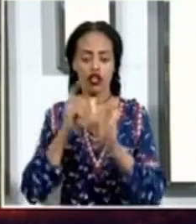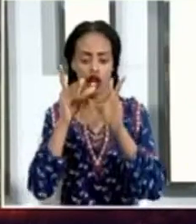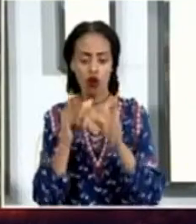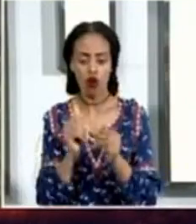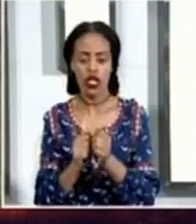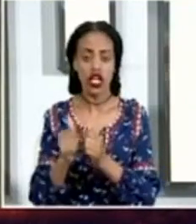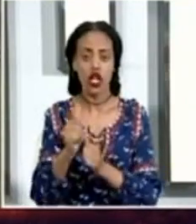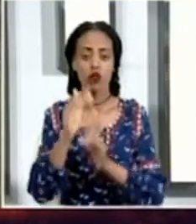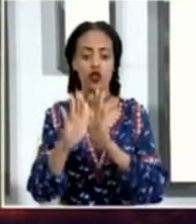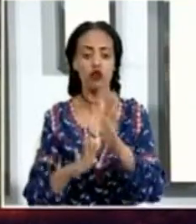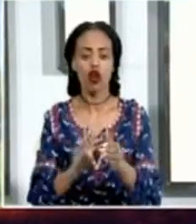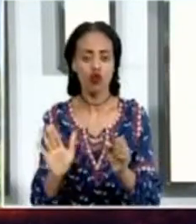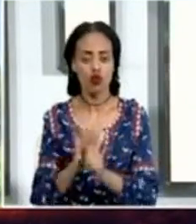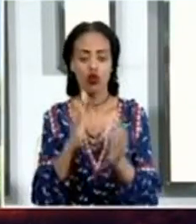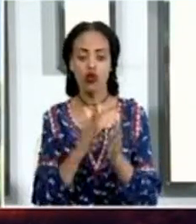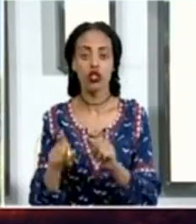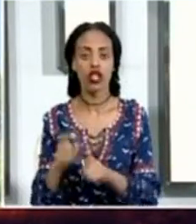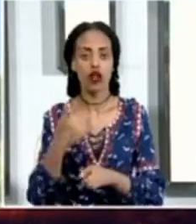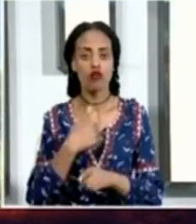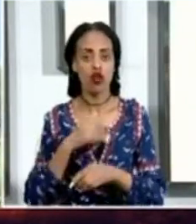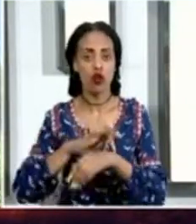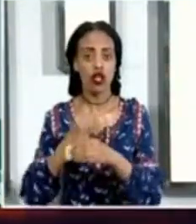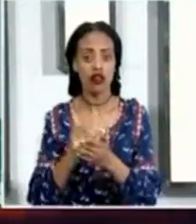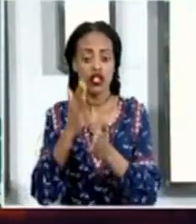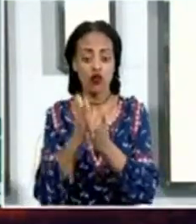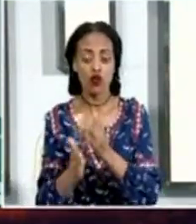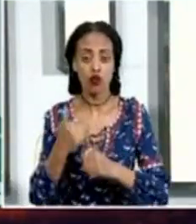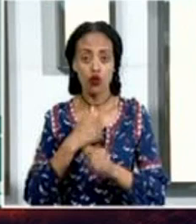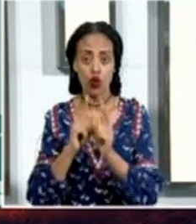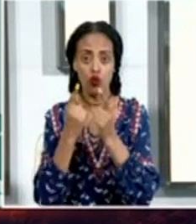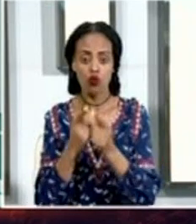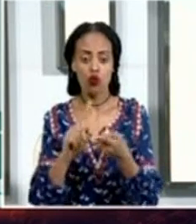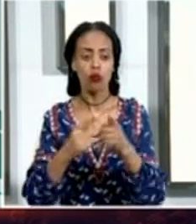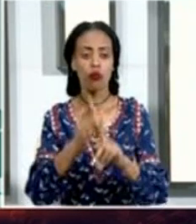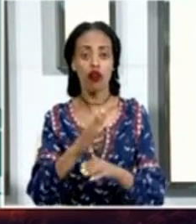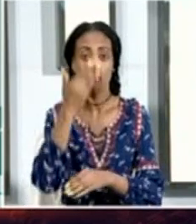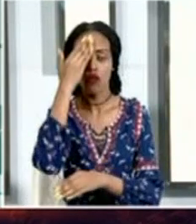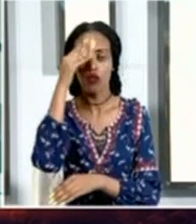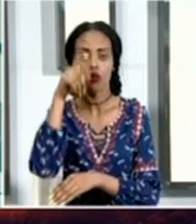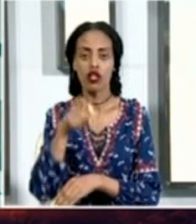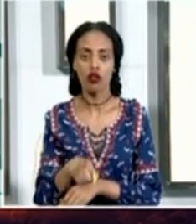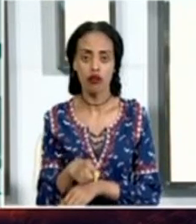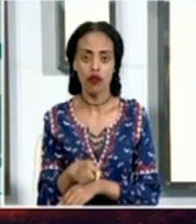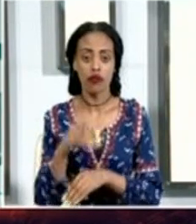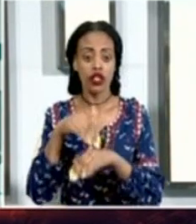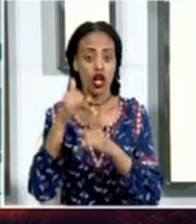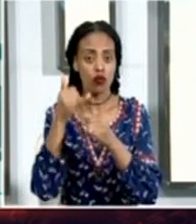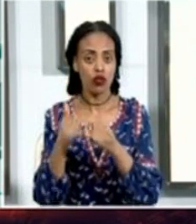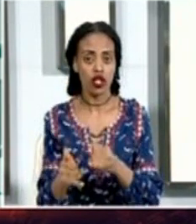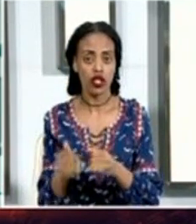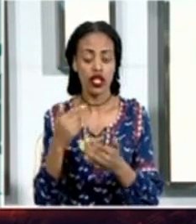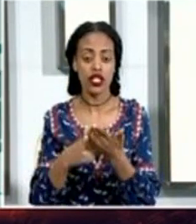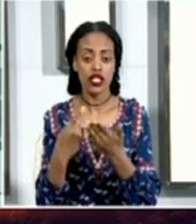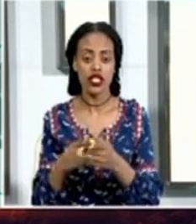ንቅድሚት ንምምራሽ ሙሉእ ድልውነት ከም ዘለዎም ግብአከይ ዝፍጽሞ ዘሎ ጉጅለን ጎተቱን ክፈልጥዎ ይግባእ። ኣብ መወዳእታ